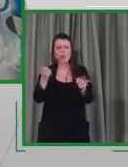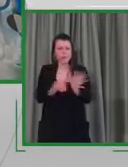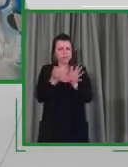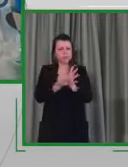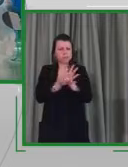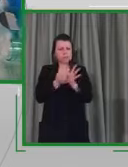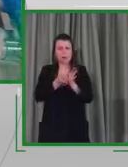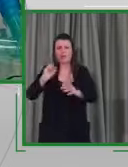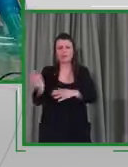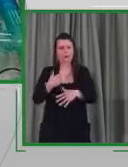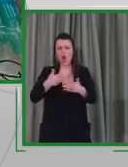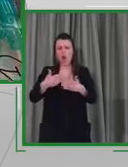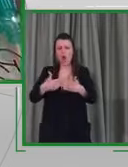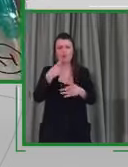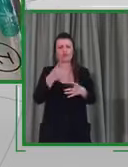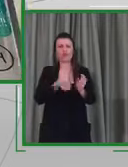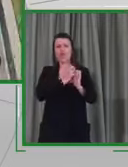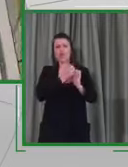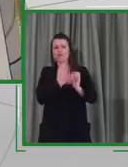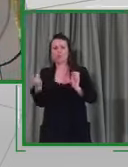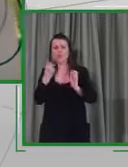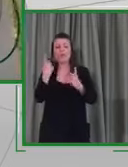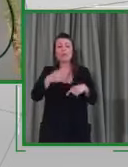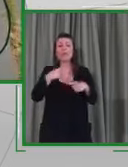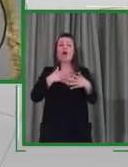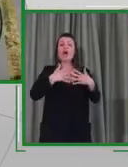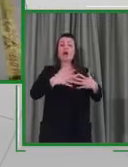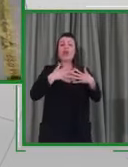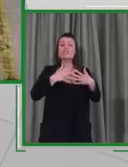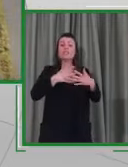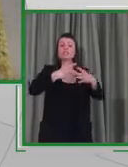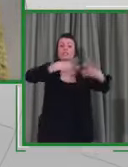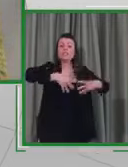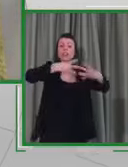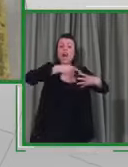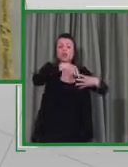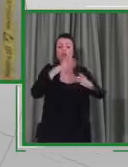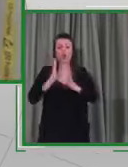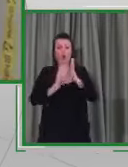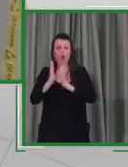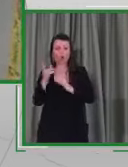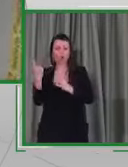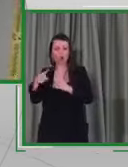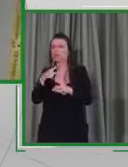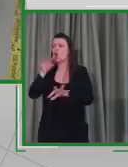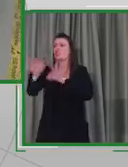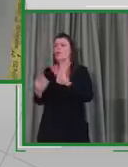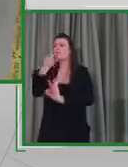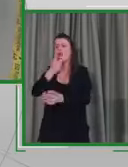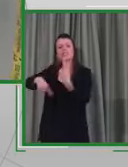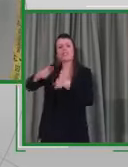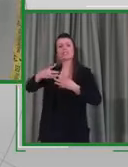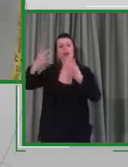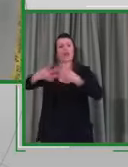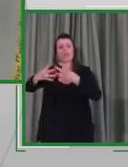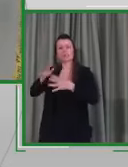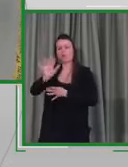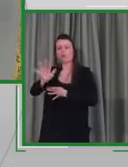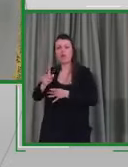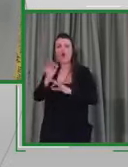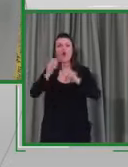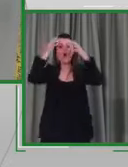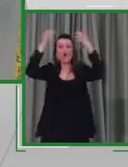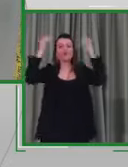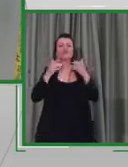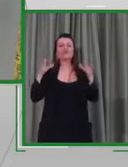di respiratore che ha un costo nettamente inferiore ai respiratori di terapia intensiva e di chip up cioè